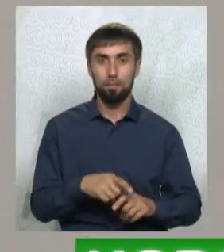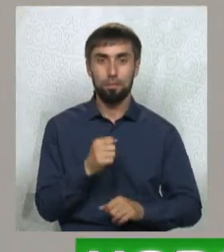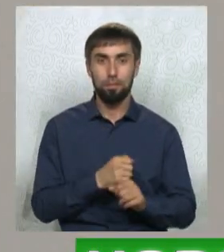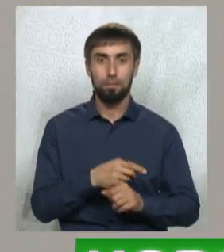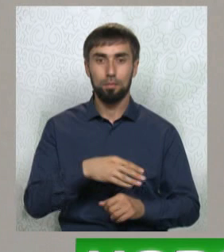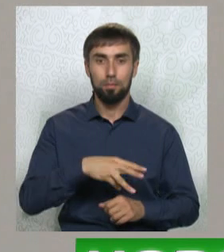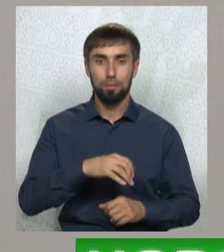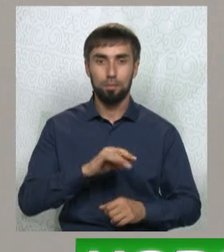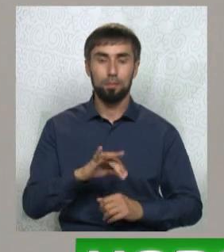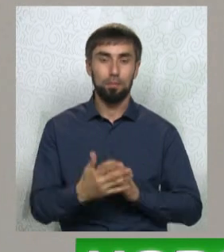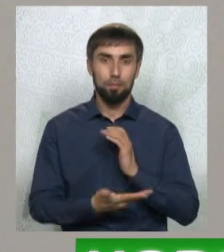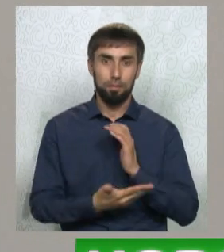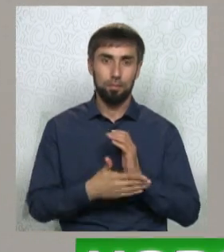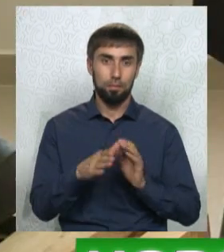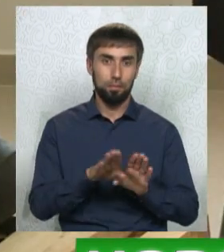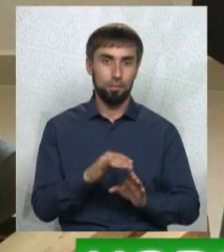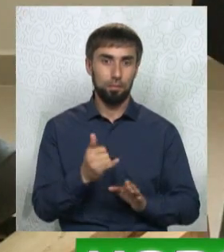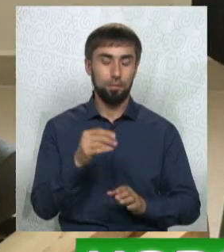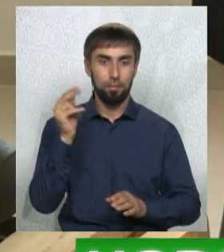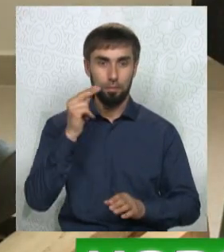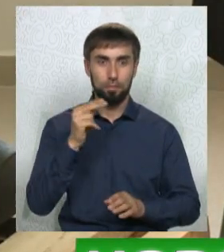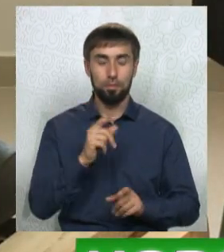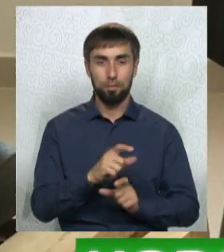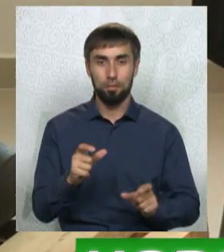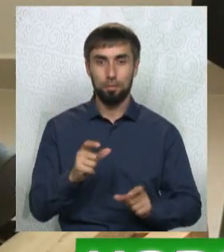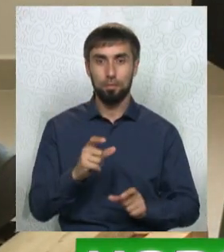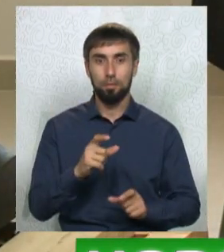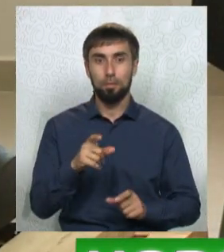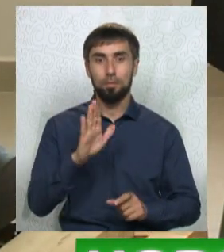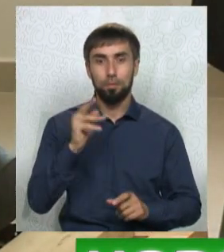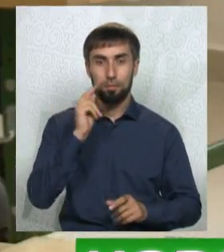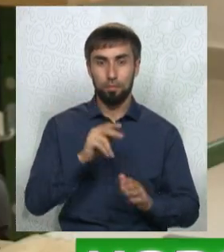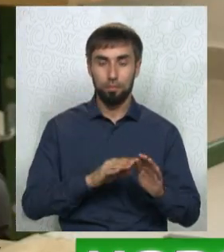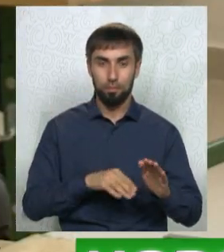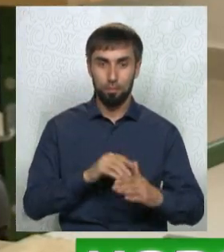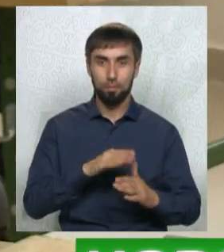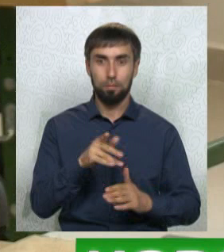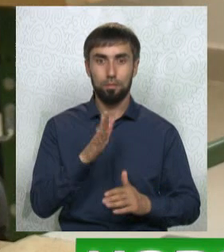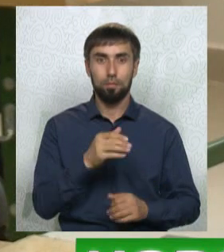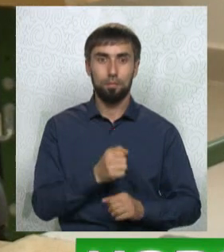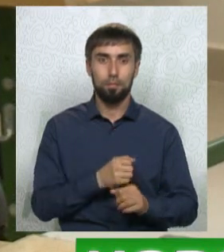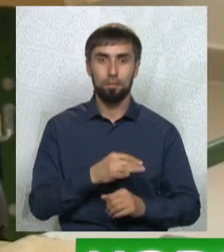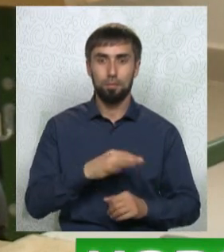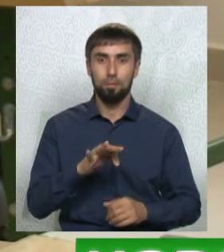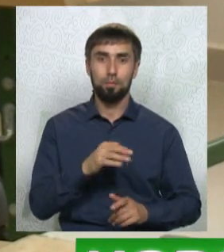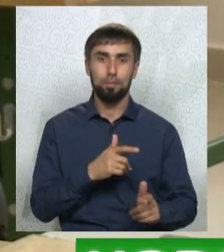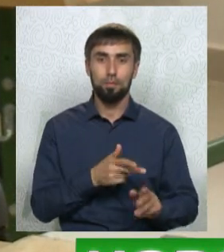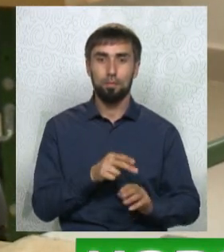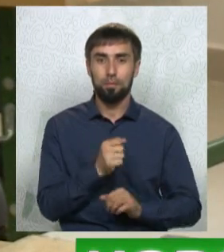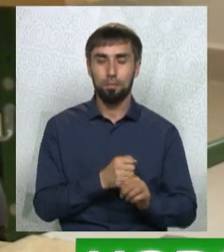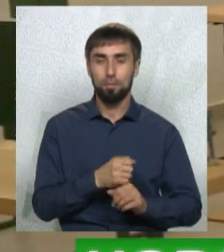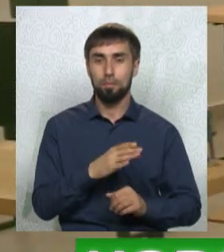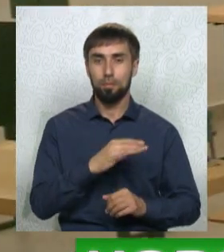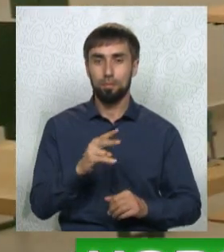обработки металлов и древесины. Ее как раз сейчас и изучают ребята. Освоив азы, они начнут постигать литейное производство, то есть изготовление